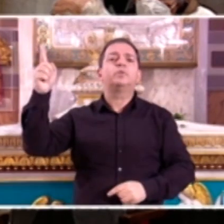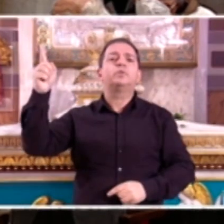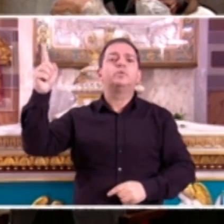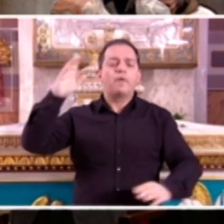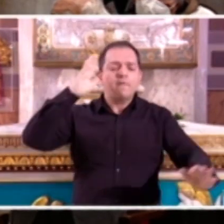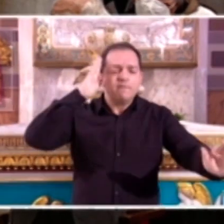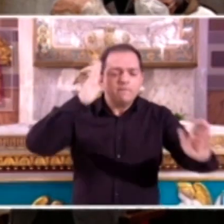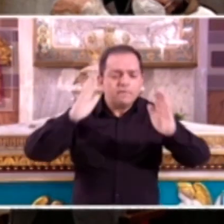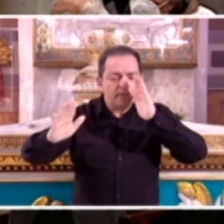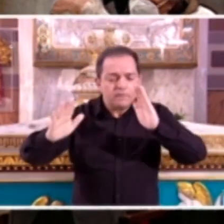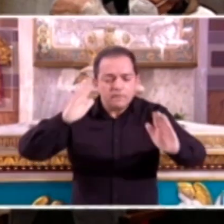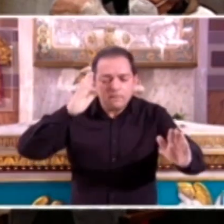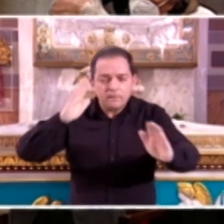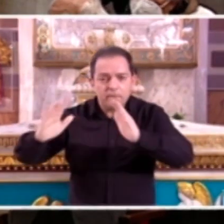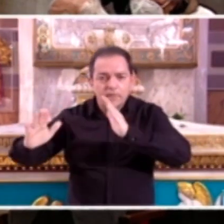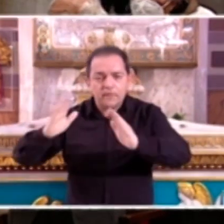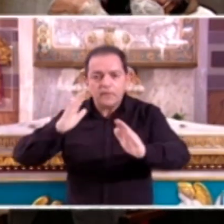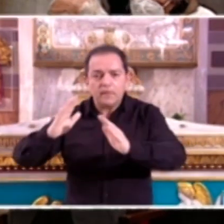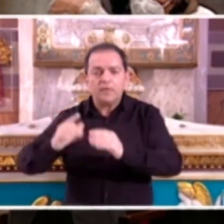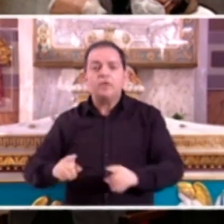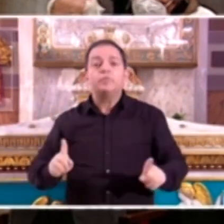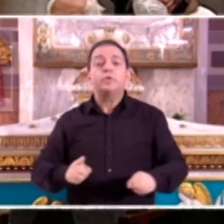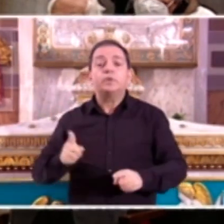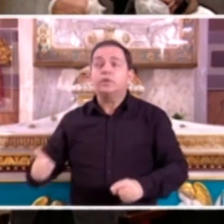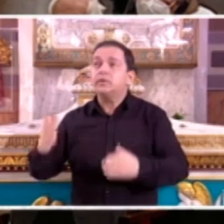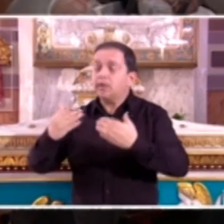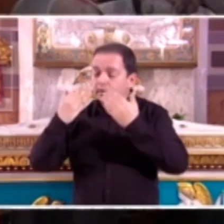Θεό παραθώμεθα.